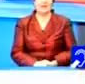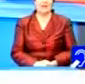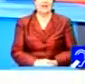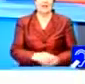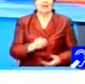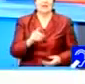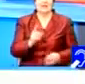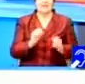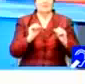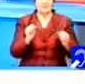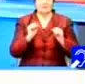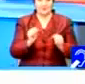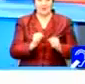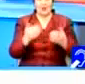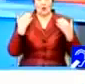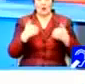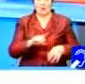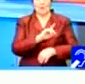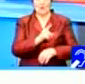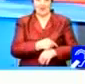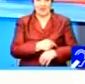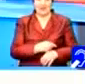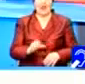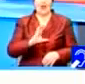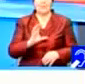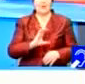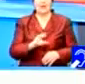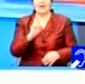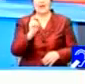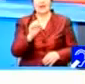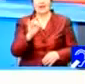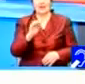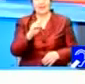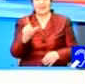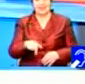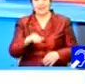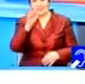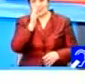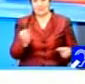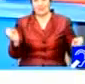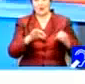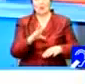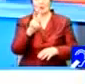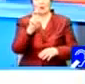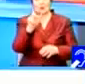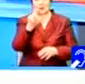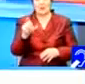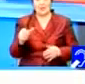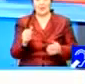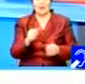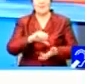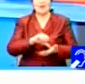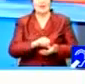Sportul minții agere într-un corp puternic. Un campionat de karate a reunit la Chișinău peste 200 de participanți din